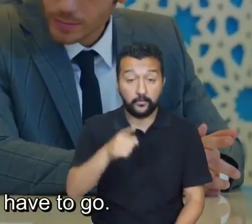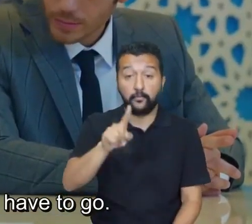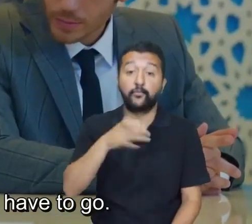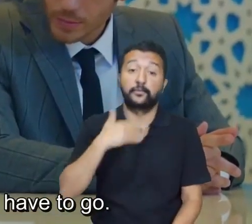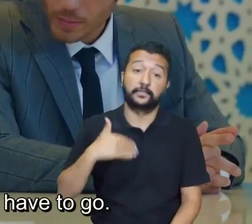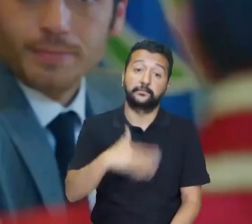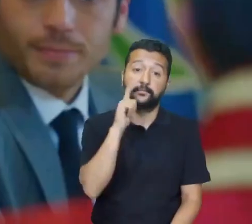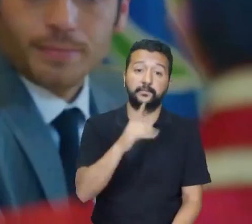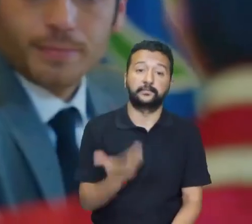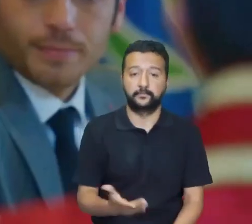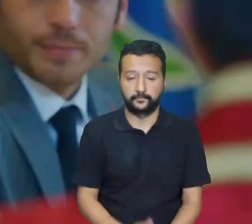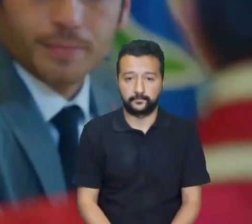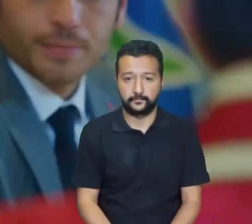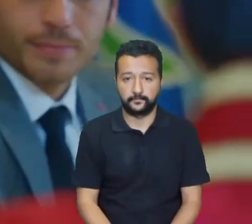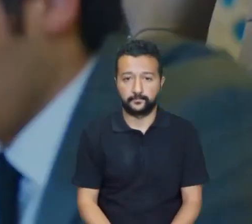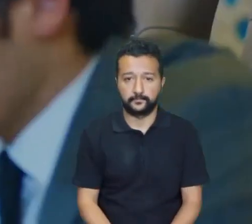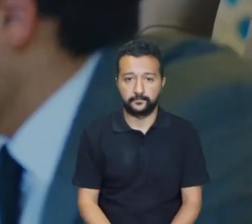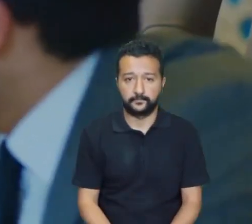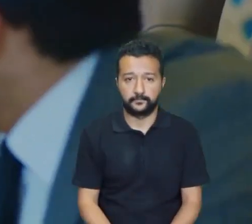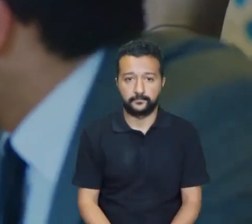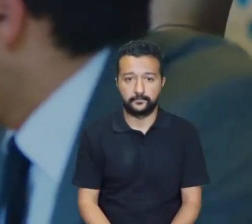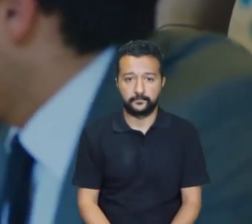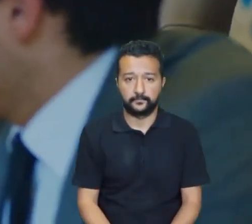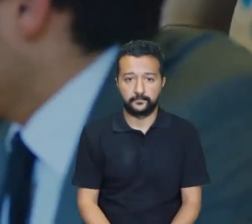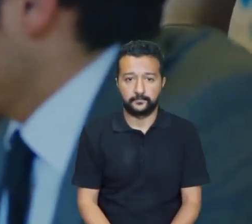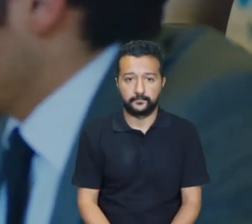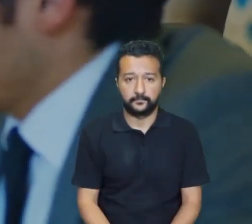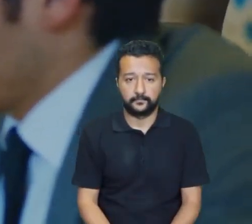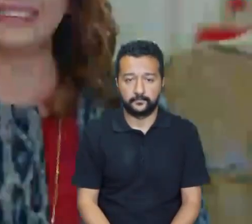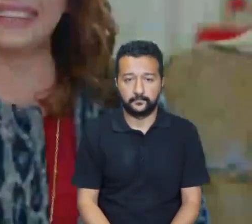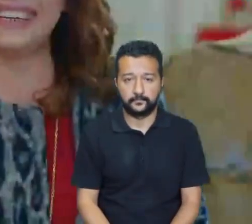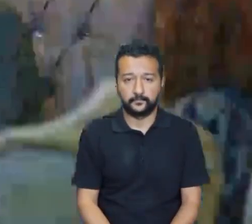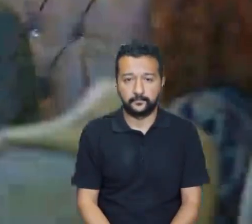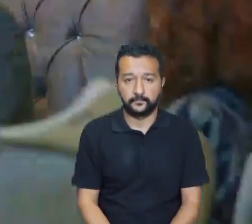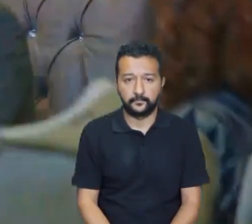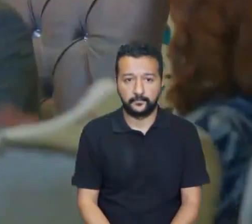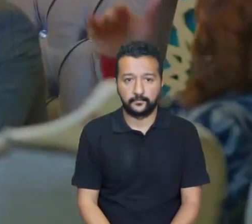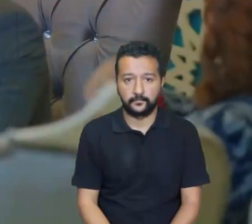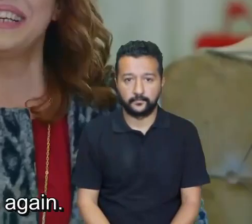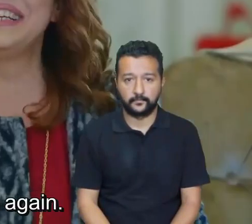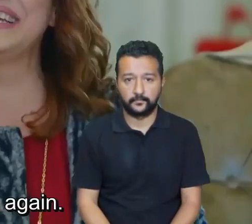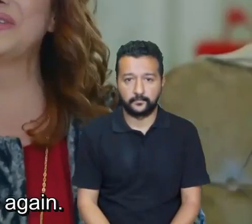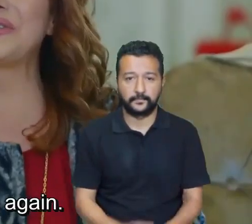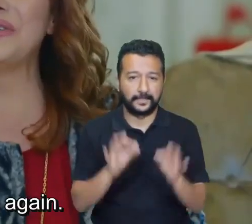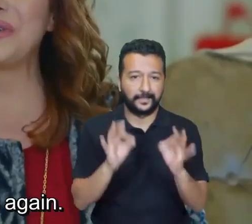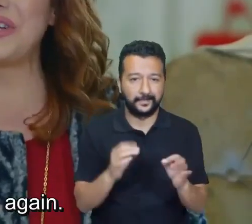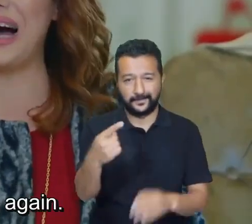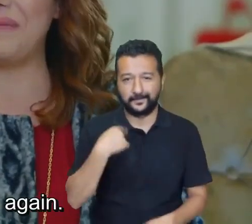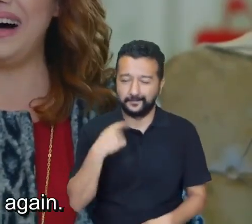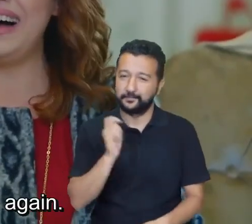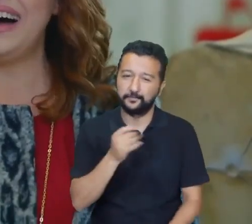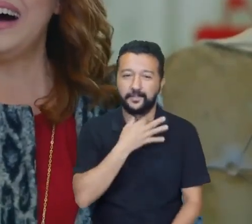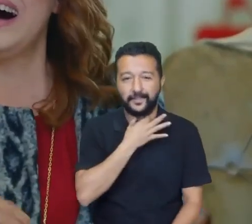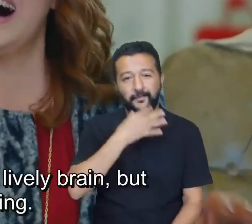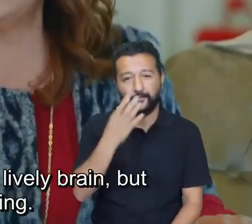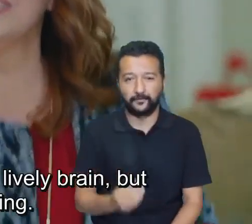Bulamadınız, gitmem gerekiyor. Huzursuz bakıştılar. Ayşen aklına bir şey gelir gibi sırtarak paltosunu düzeltti. Yine düştünüz